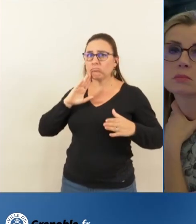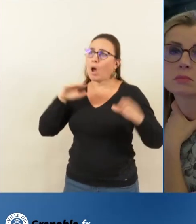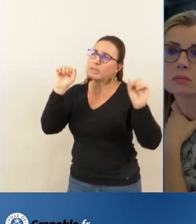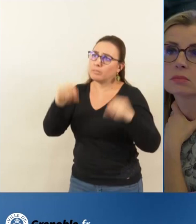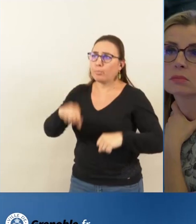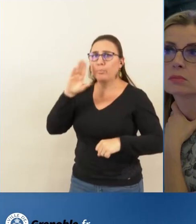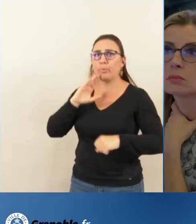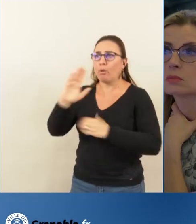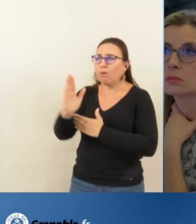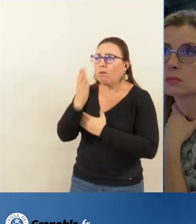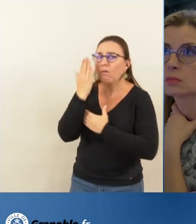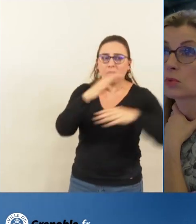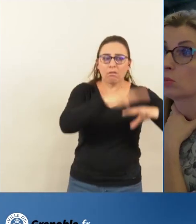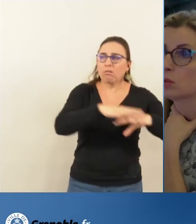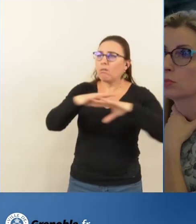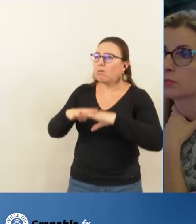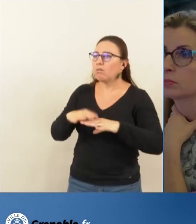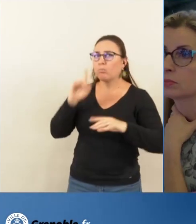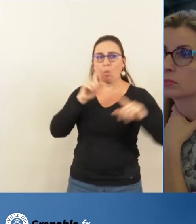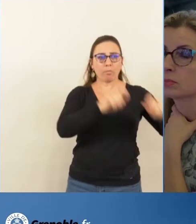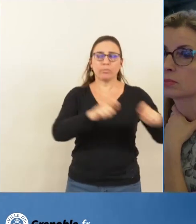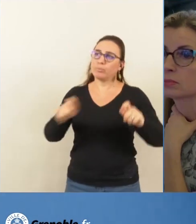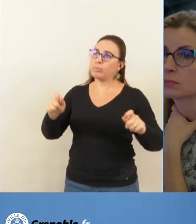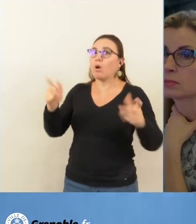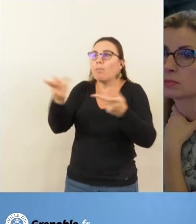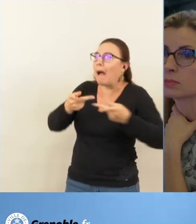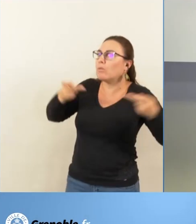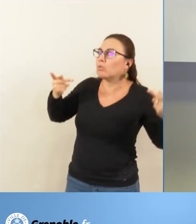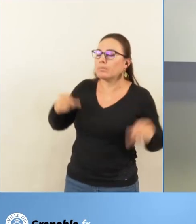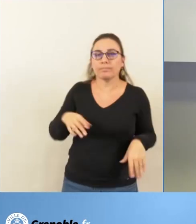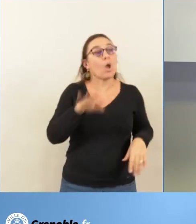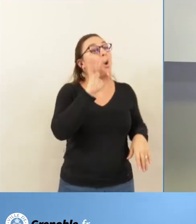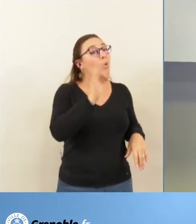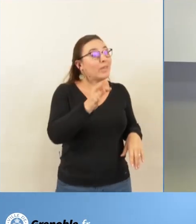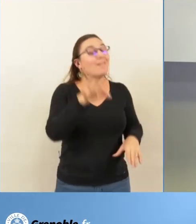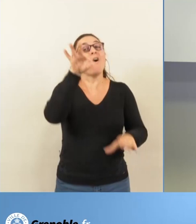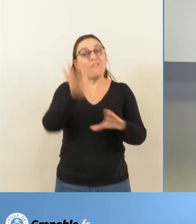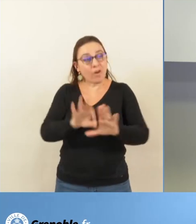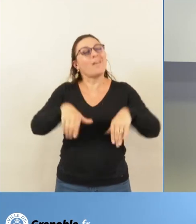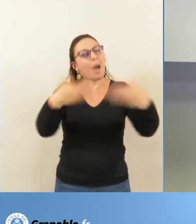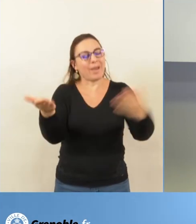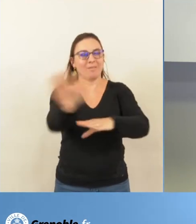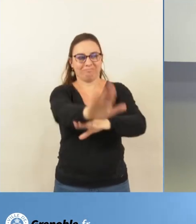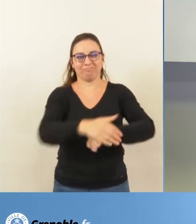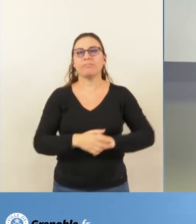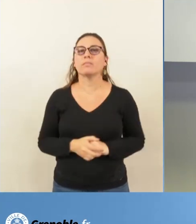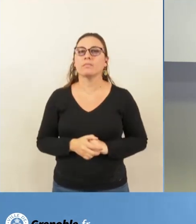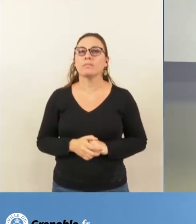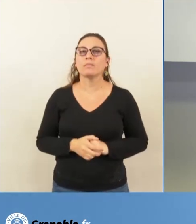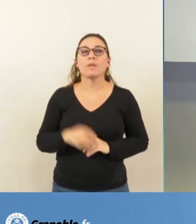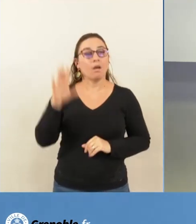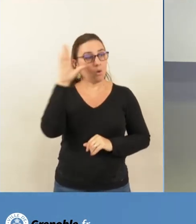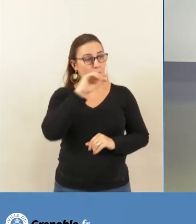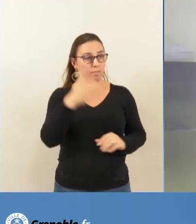de dire de quoi s'occuperait ses adjoints que vous désignez je le ferai effectivement après le vote puisque je rappelle que le conseil